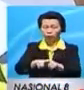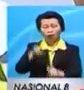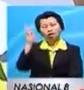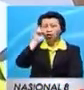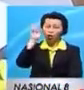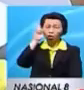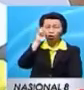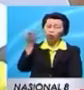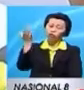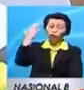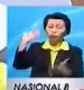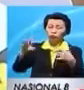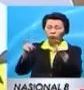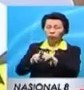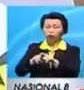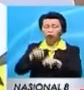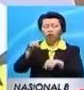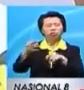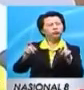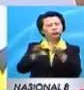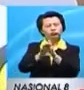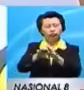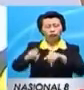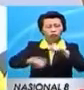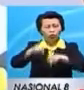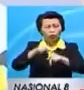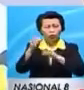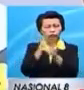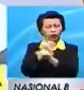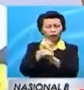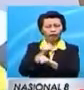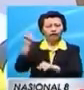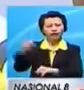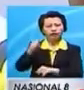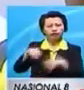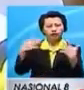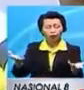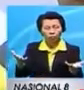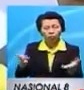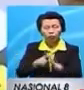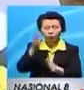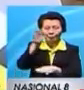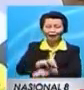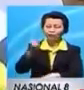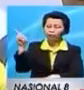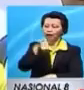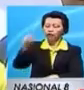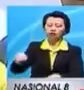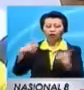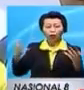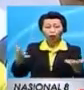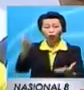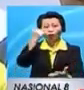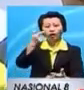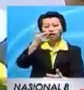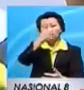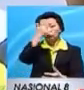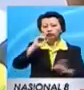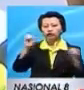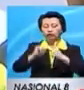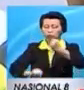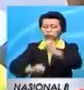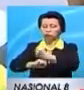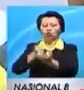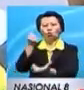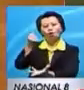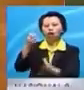mana yang berlaku perlumbaan di Sarawak baru ini, yang mana terpaksa dibatalkan kerana tidak ada sokongan